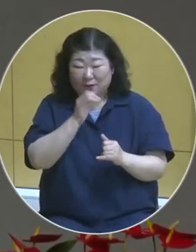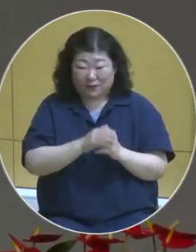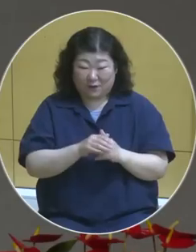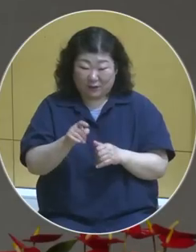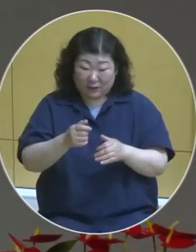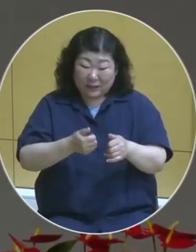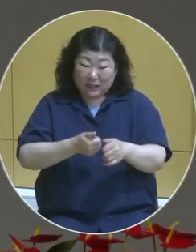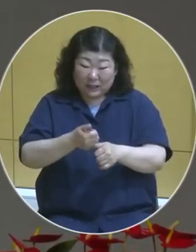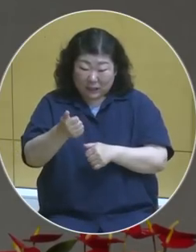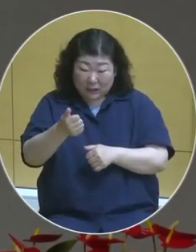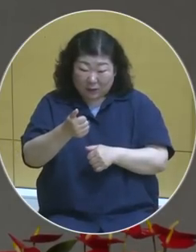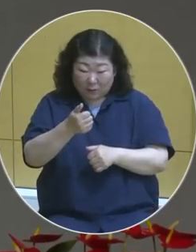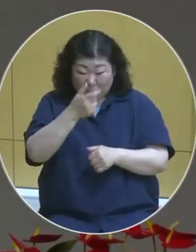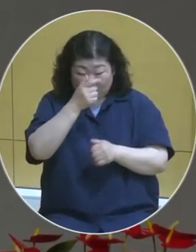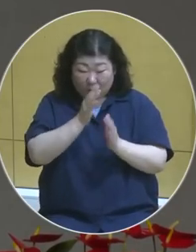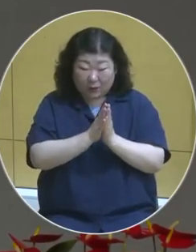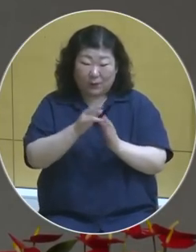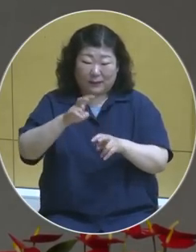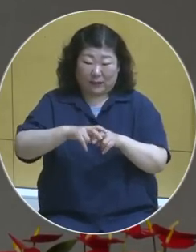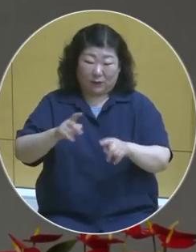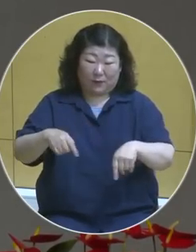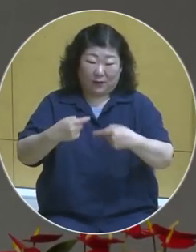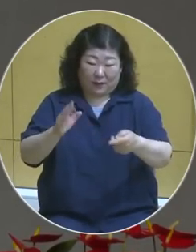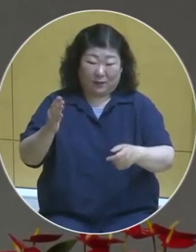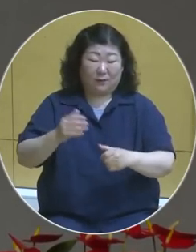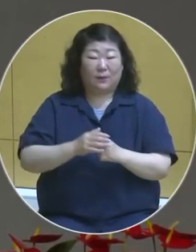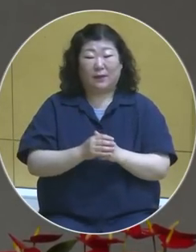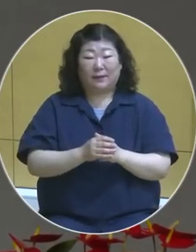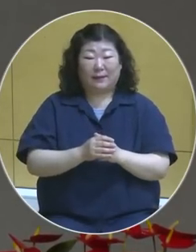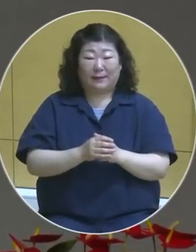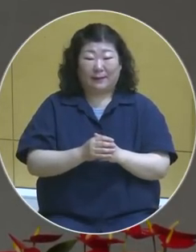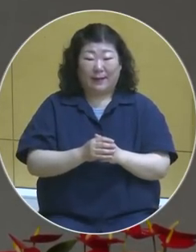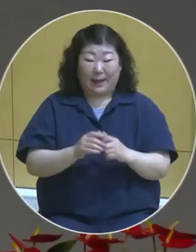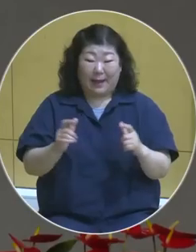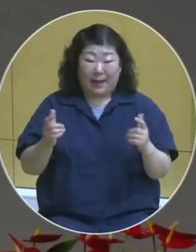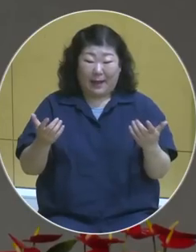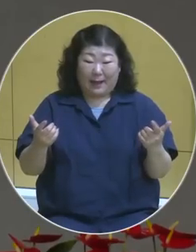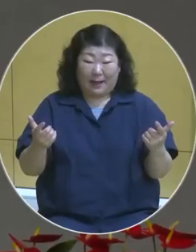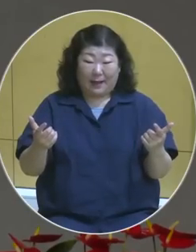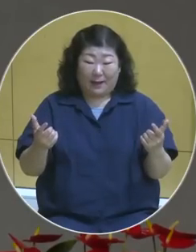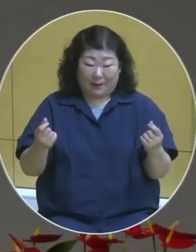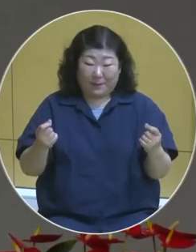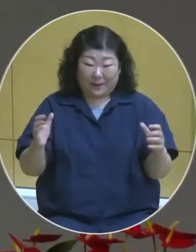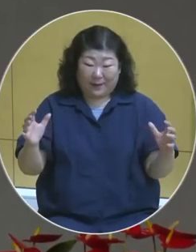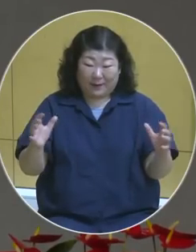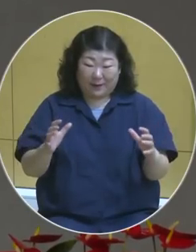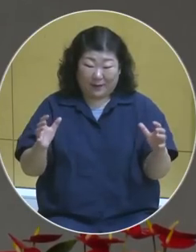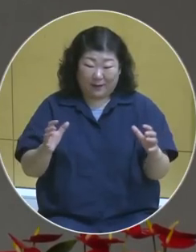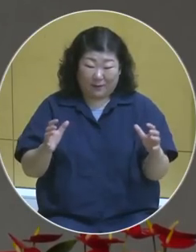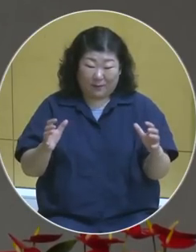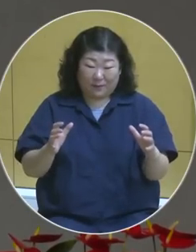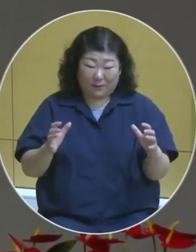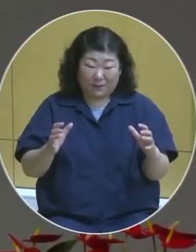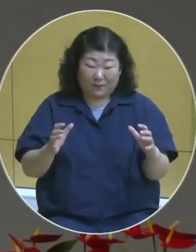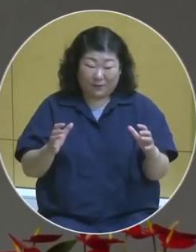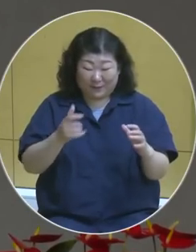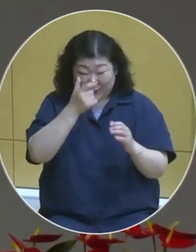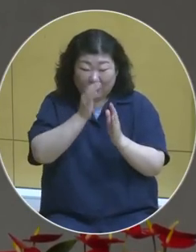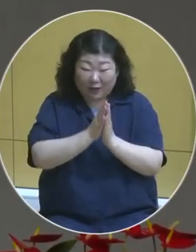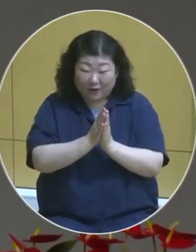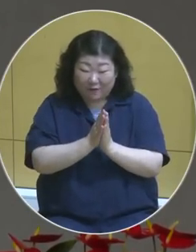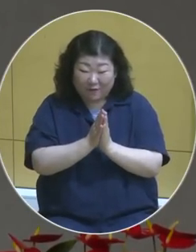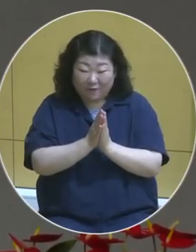이기고 기도의 자리로 나가야 되는데 함께 모여서 합심하는 기도 그리고 나를 위해서 기도하고 함께